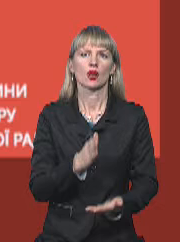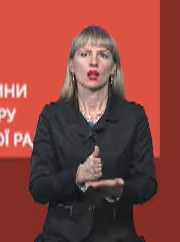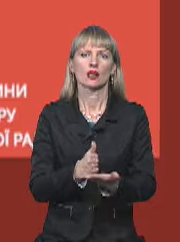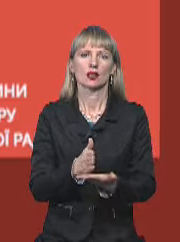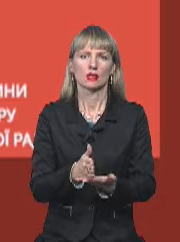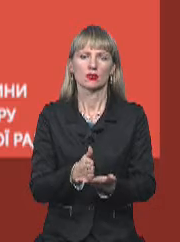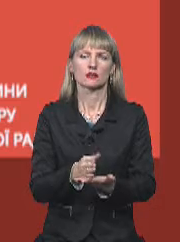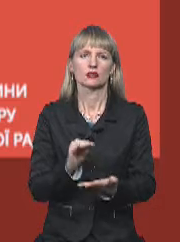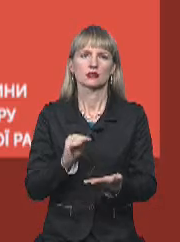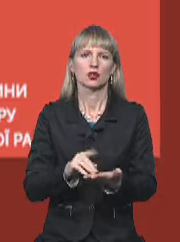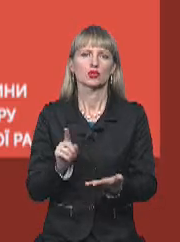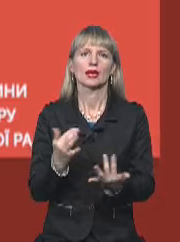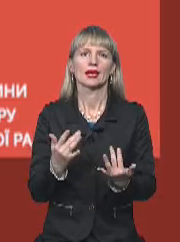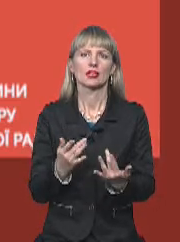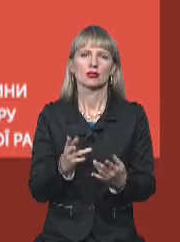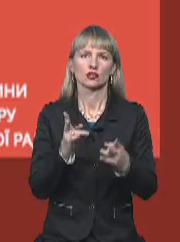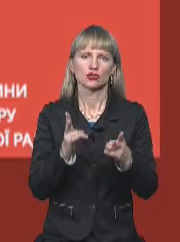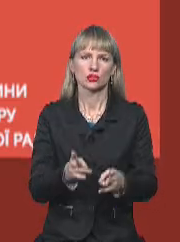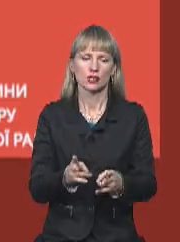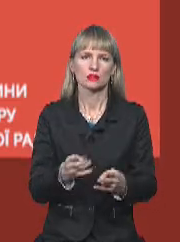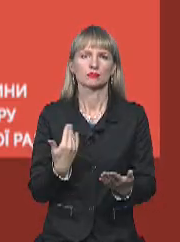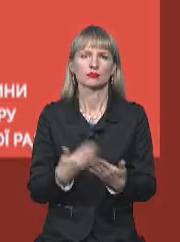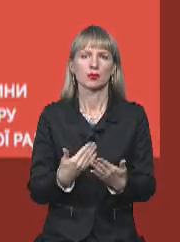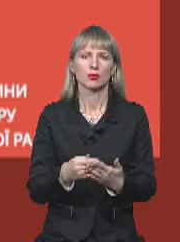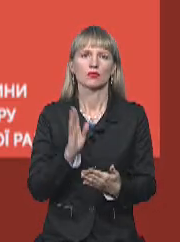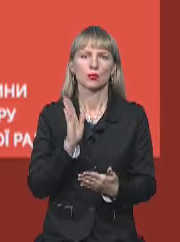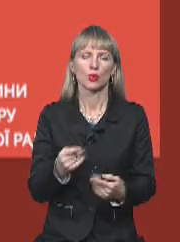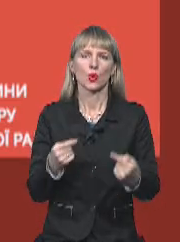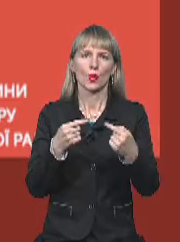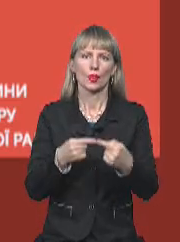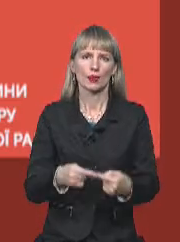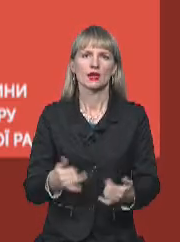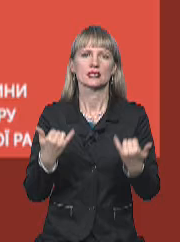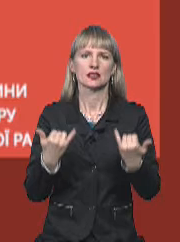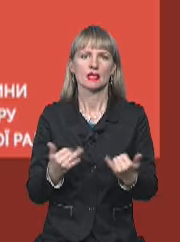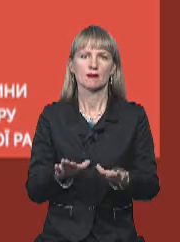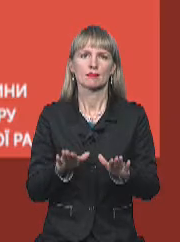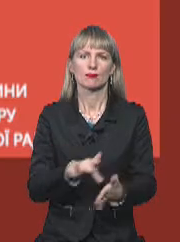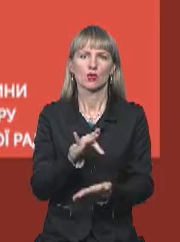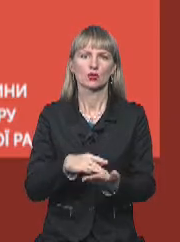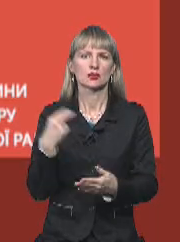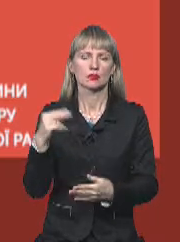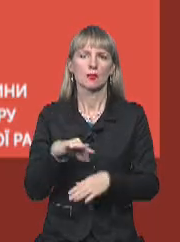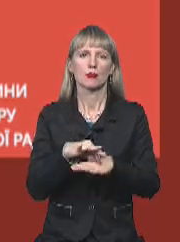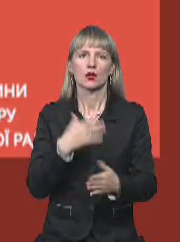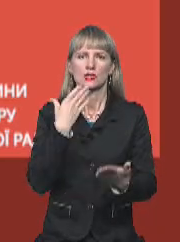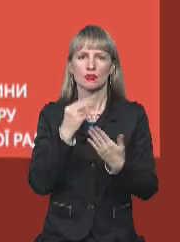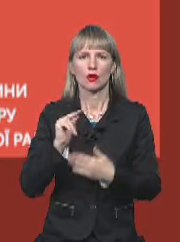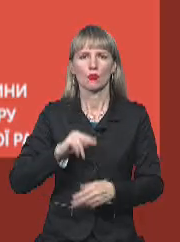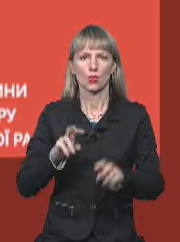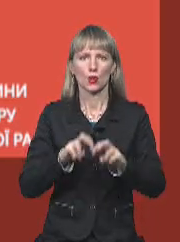Треба відзначити, що кількість жертв вказана орієнтовно. Вона буде уточнюватись. Зараз в місті Запоріжжі проводять свою роботу